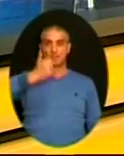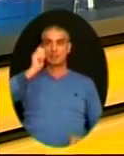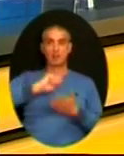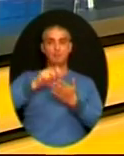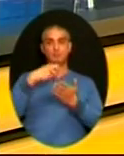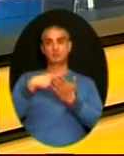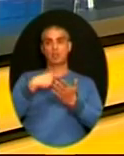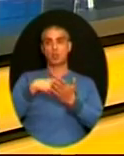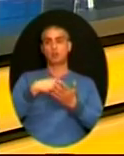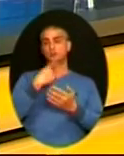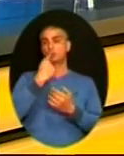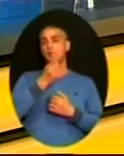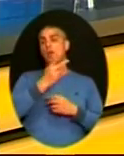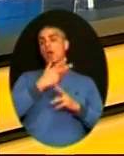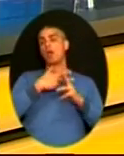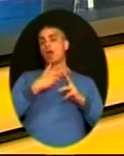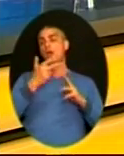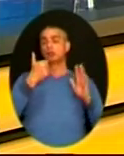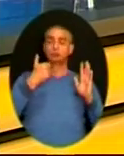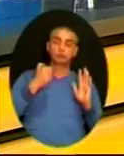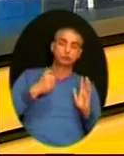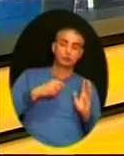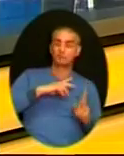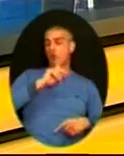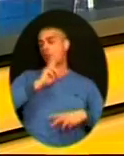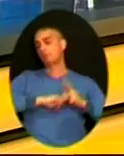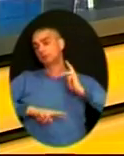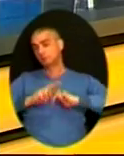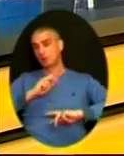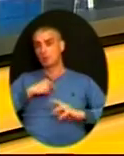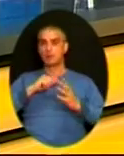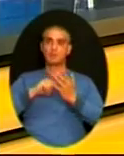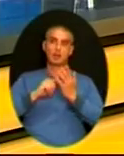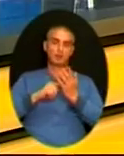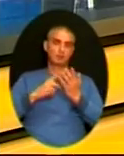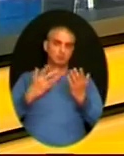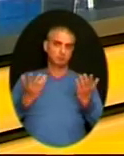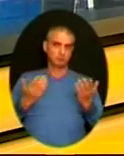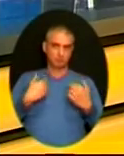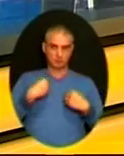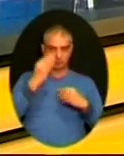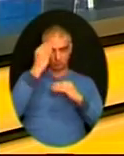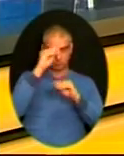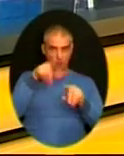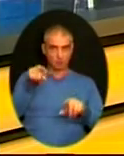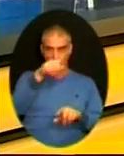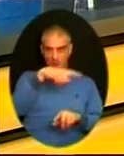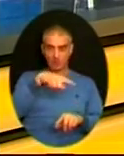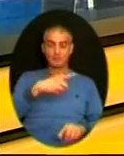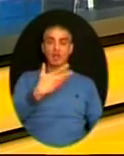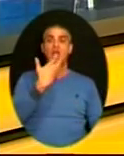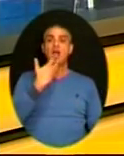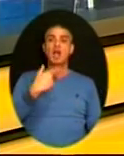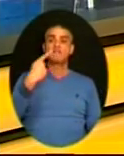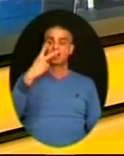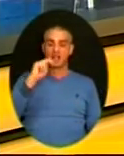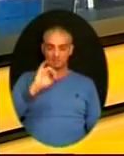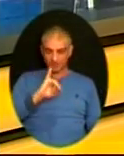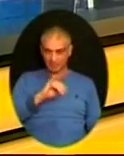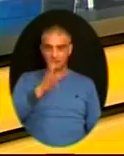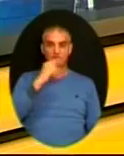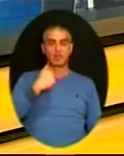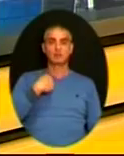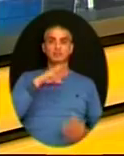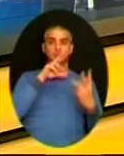האוצר, שאומר רק 60, וכולם יסבלו בגלל סקטוריאליות. אני מודיע לכם שרב גפני, ורק מקודם